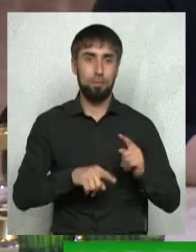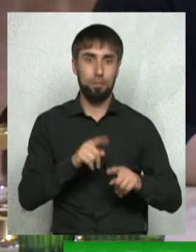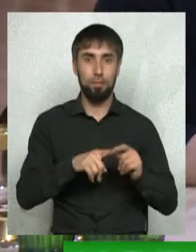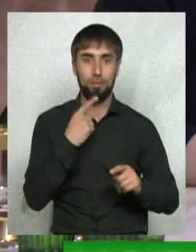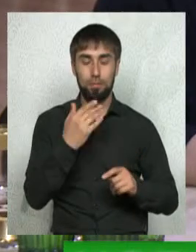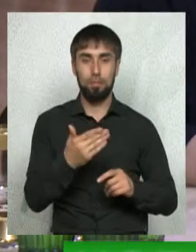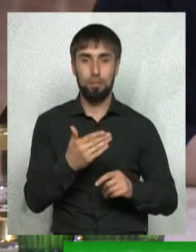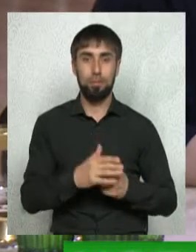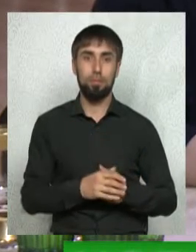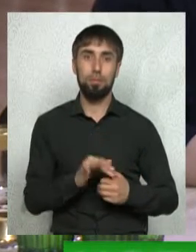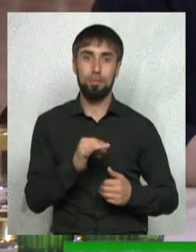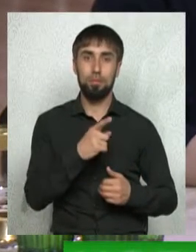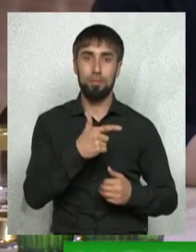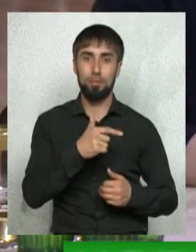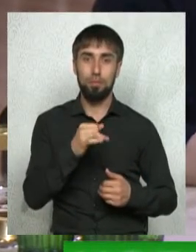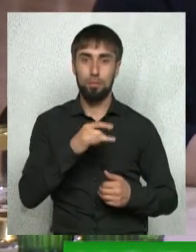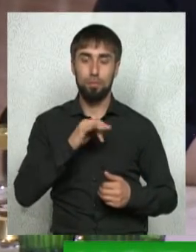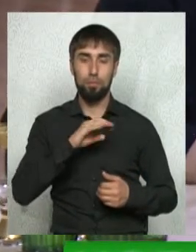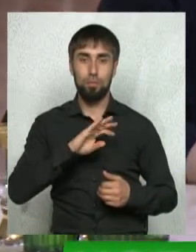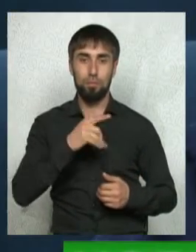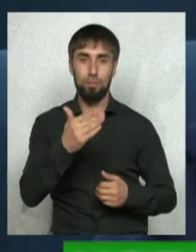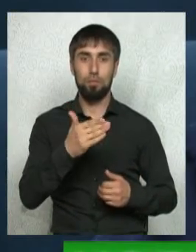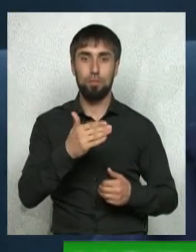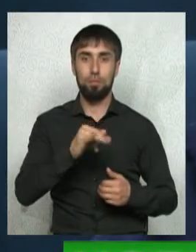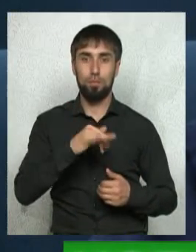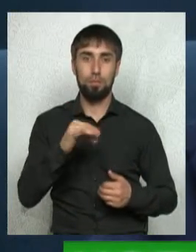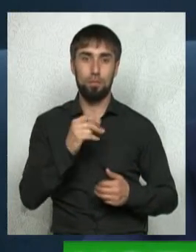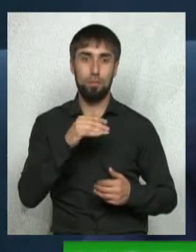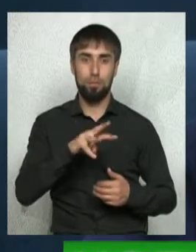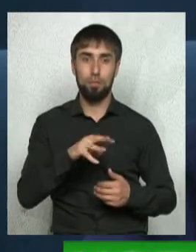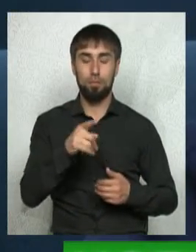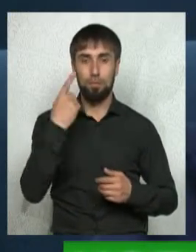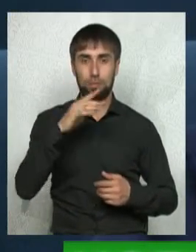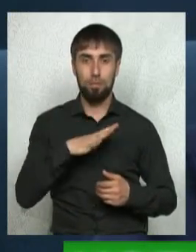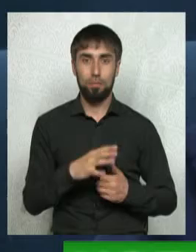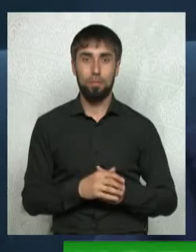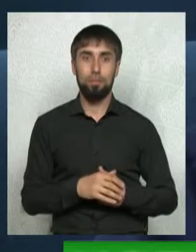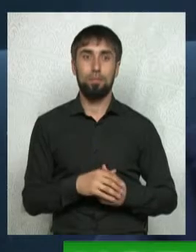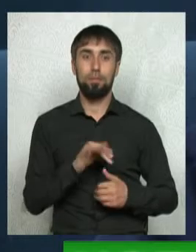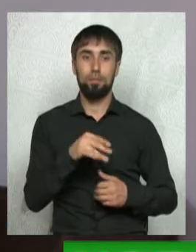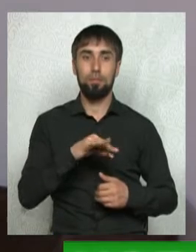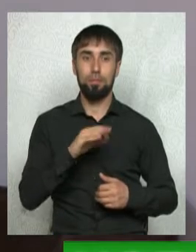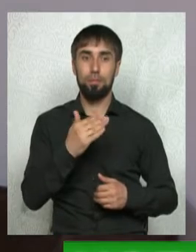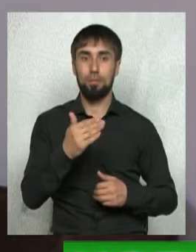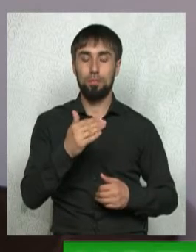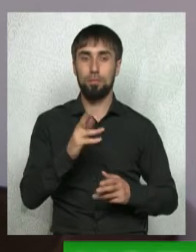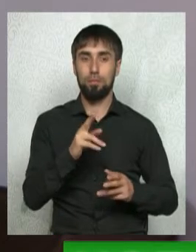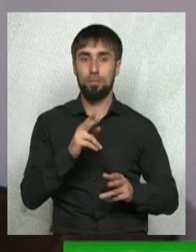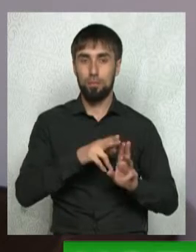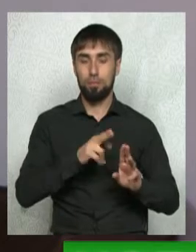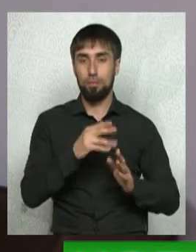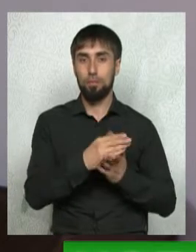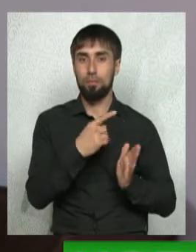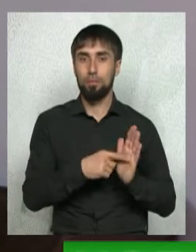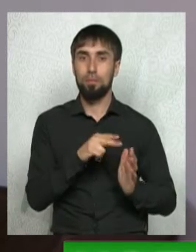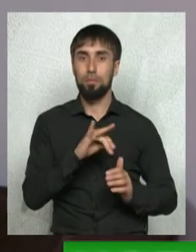языке. Более того, загружать в аудио или видеоформате книги на нем. Идея по душе пришлась и Марине Плиевой. У слушателей лекции возникает вопрос,